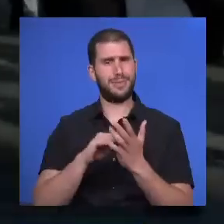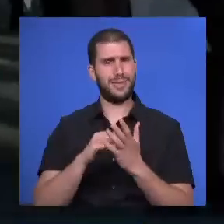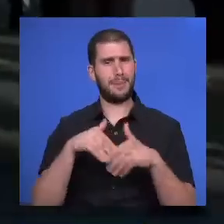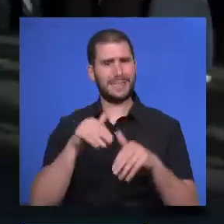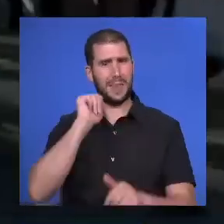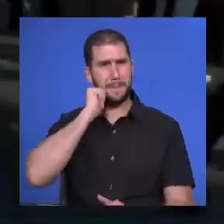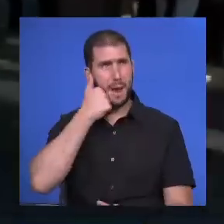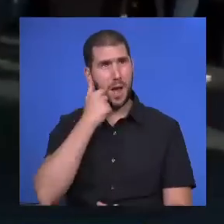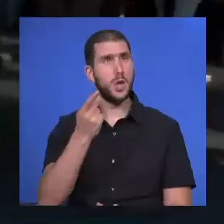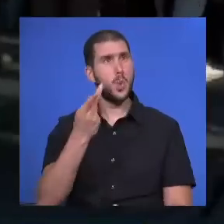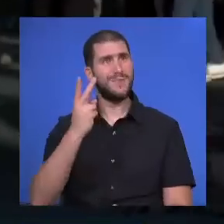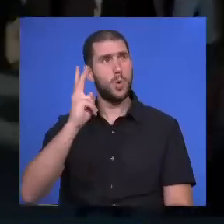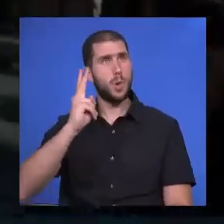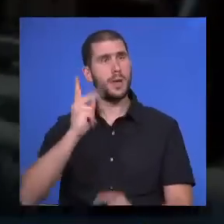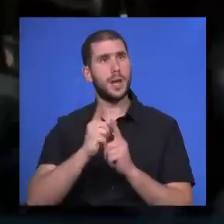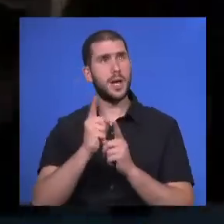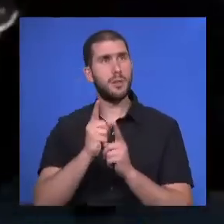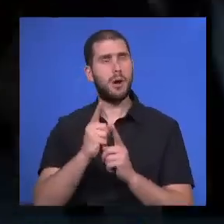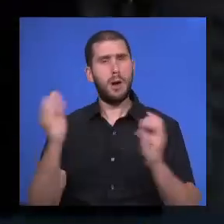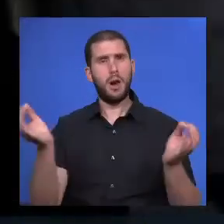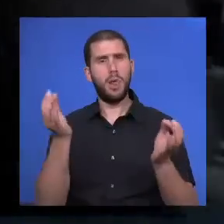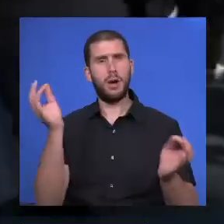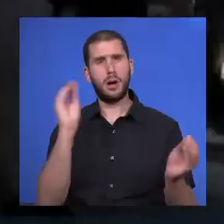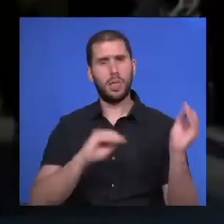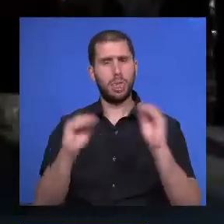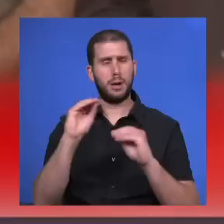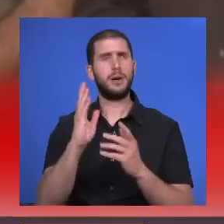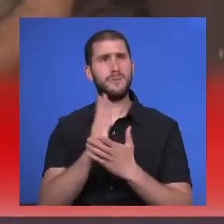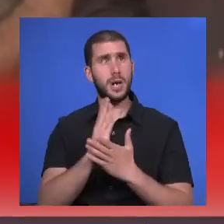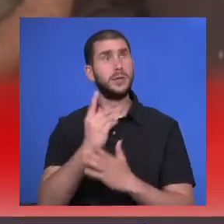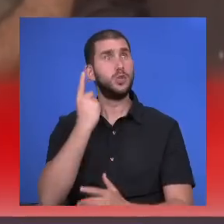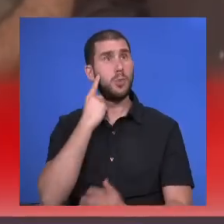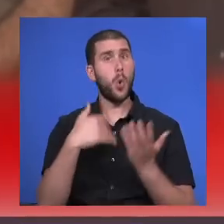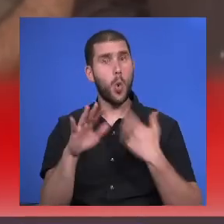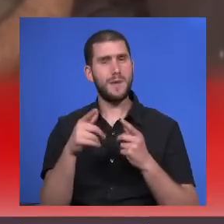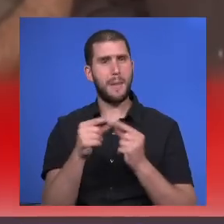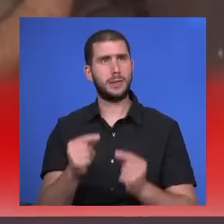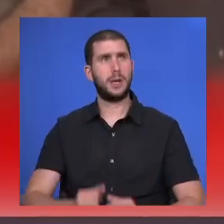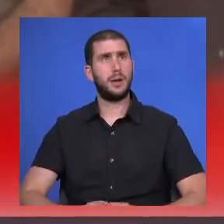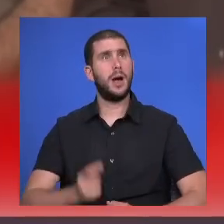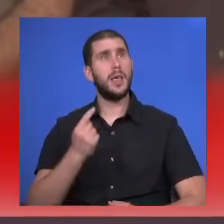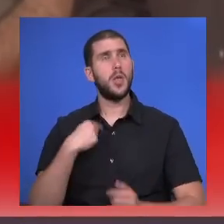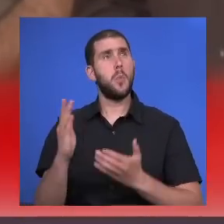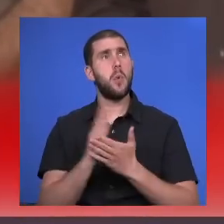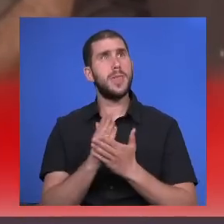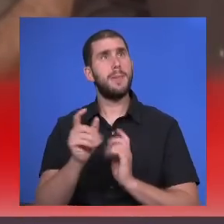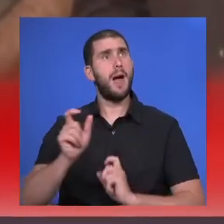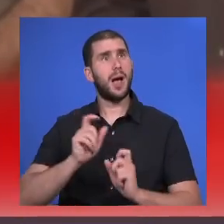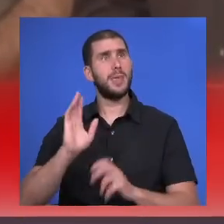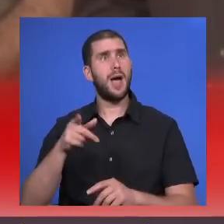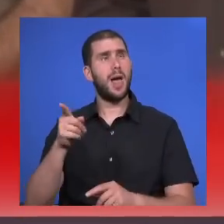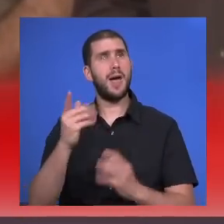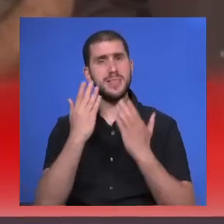וגובר קצב הנפקת דברי הרב בעניינו, שנשמעים בעיקר מעזה. אנא אל-אסתעדאד לל-חפאז עלא אולא